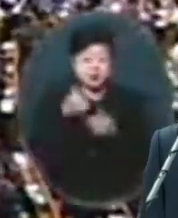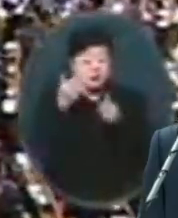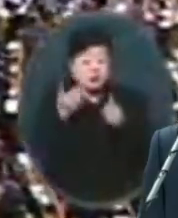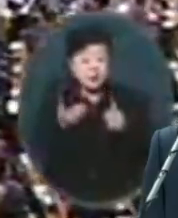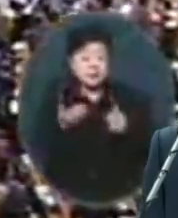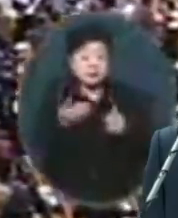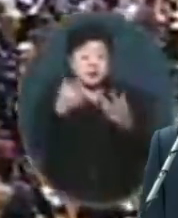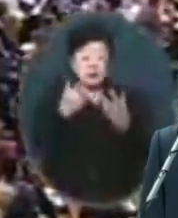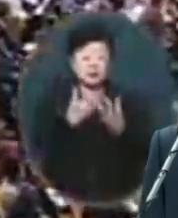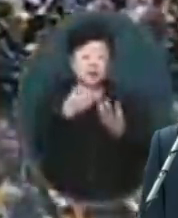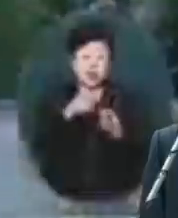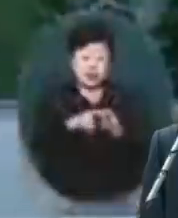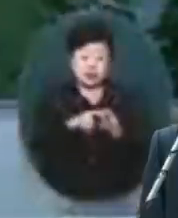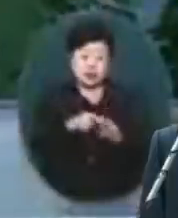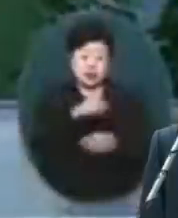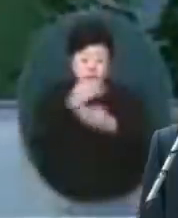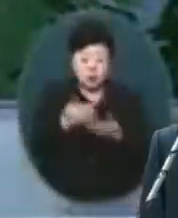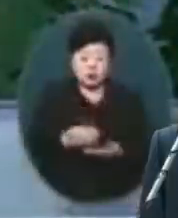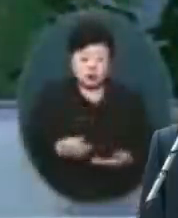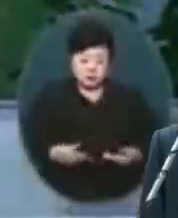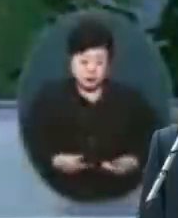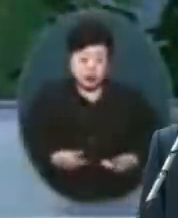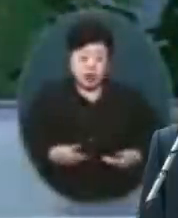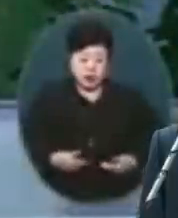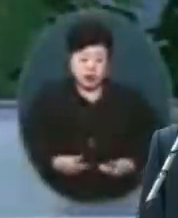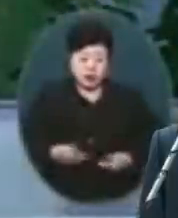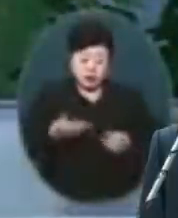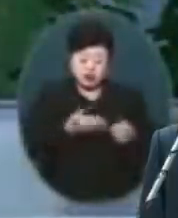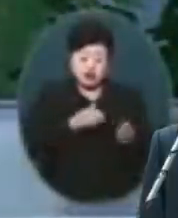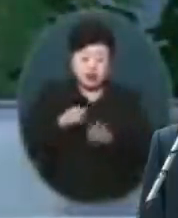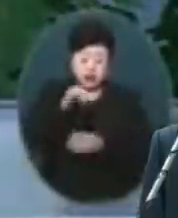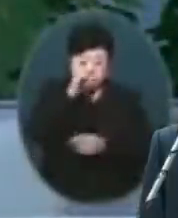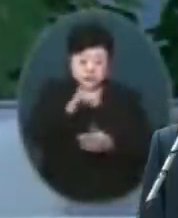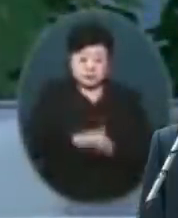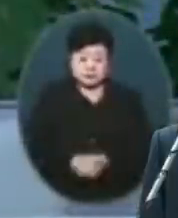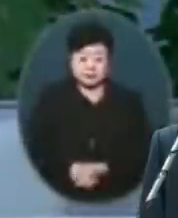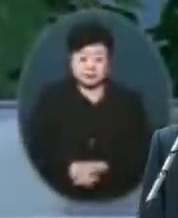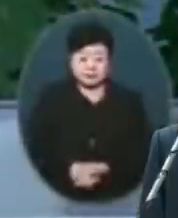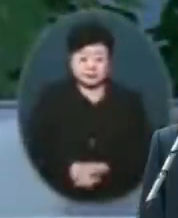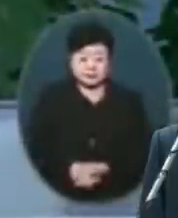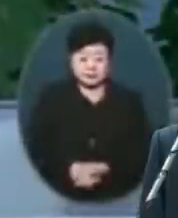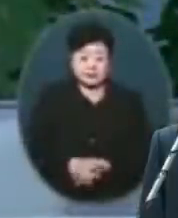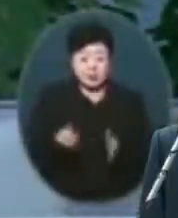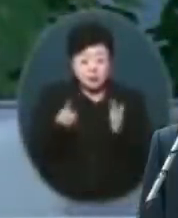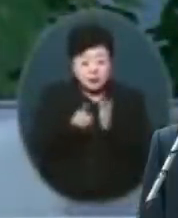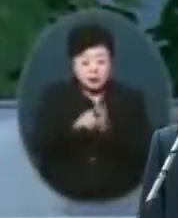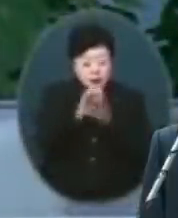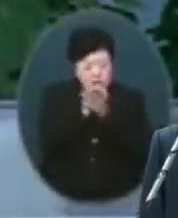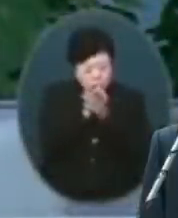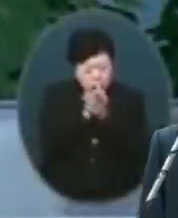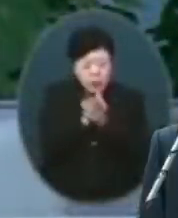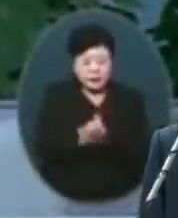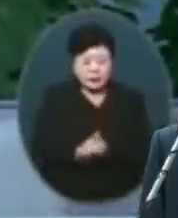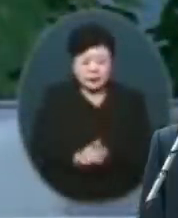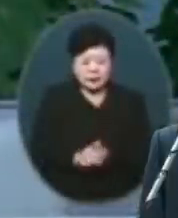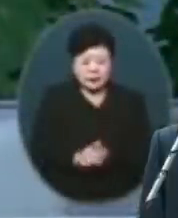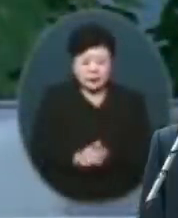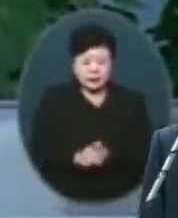주님께서는 풍성한 대로 모든 설 것을 준비하고 계시고 믿음으로 기도하면